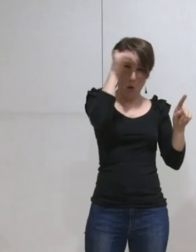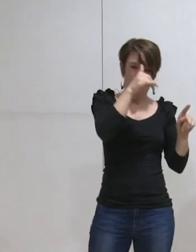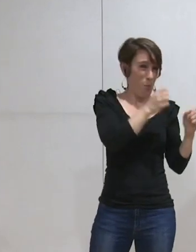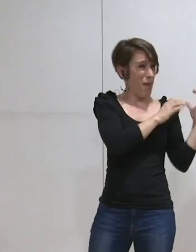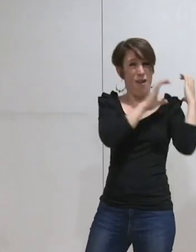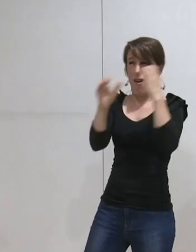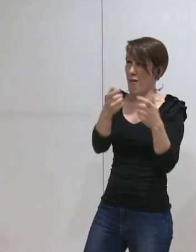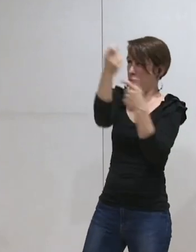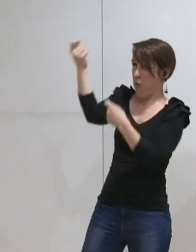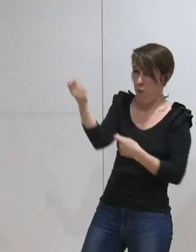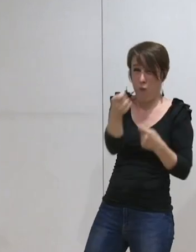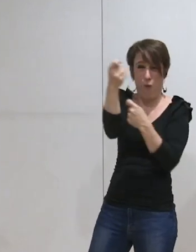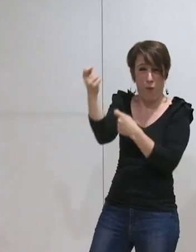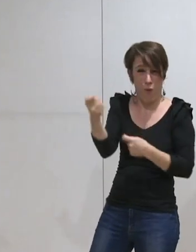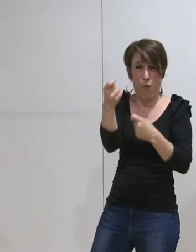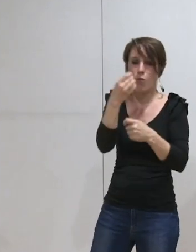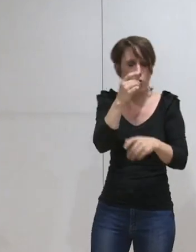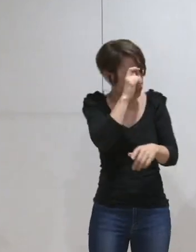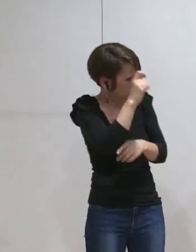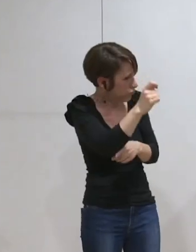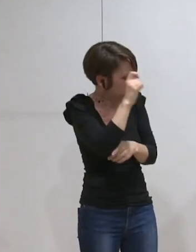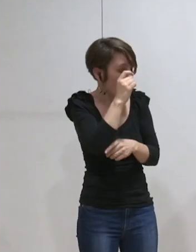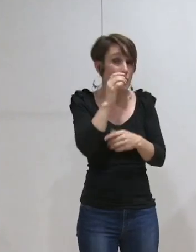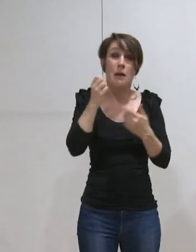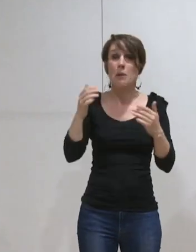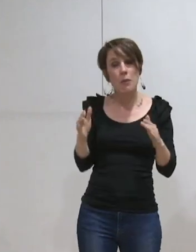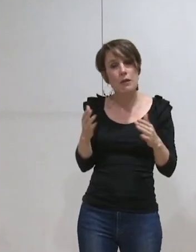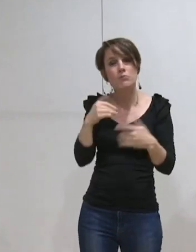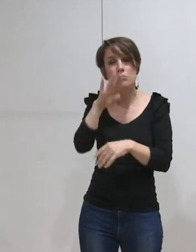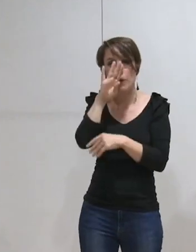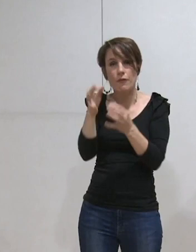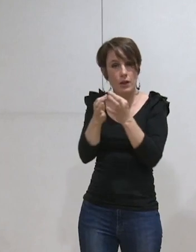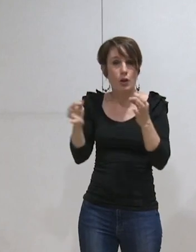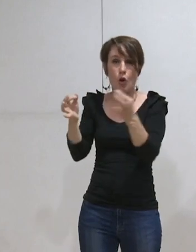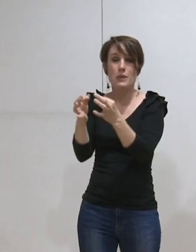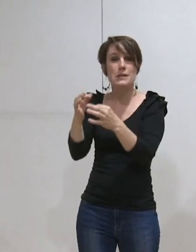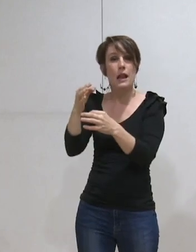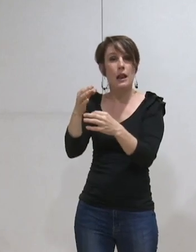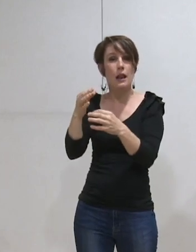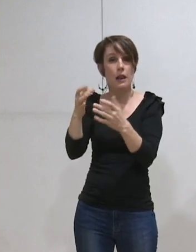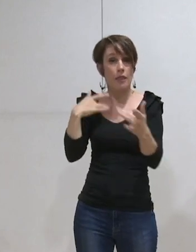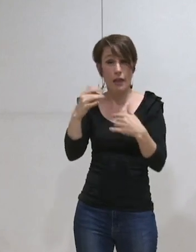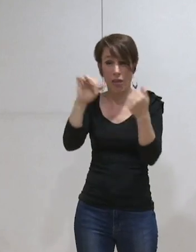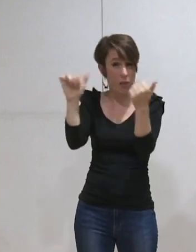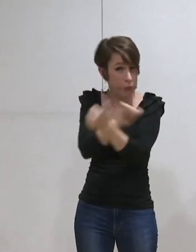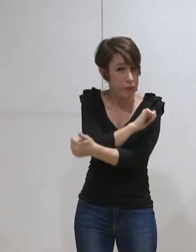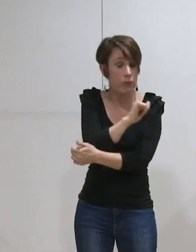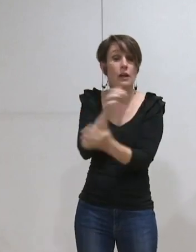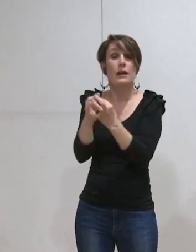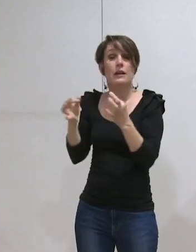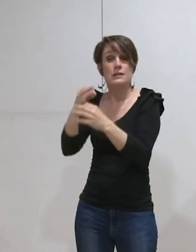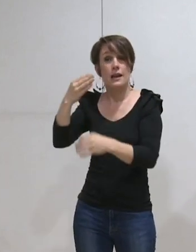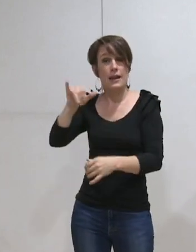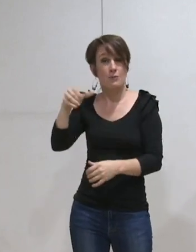a été détruit cette partie très importante pour les activités jeunesse de la MJC aussi ainsi qu'une partie